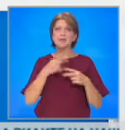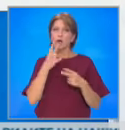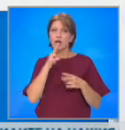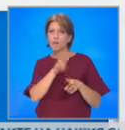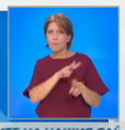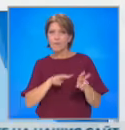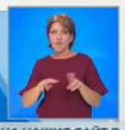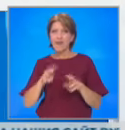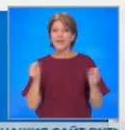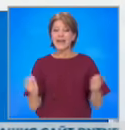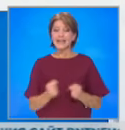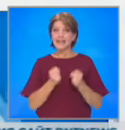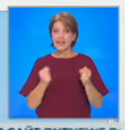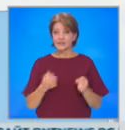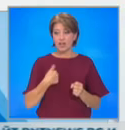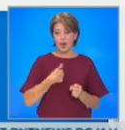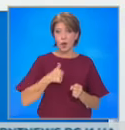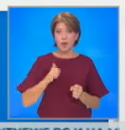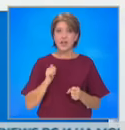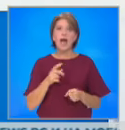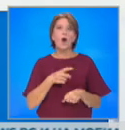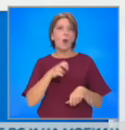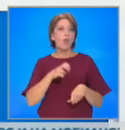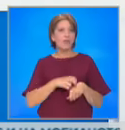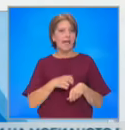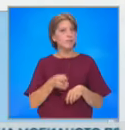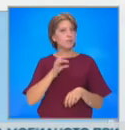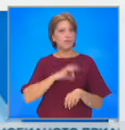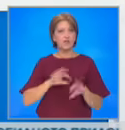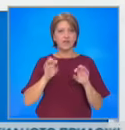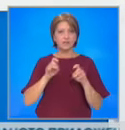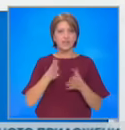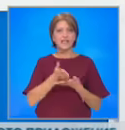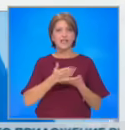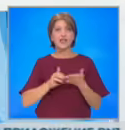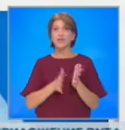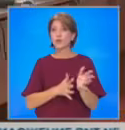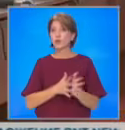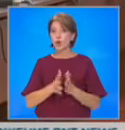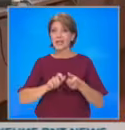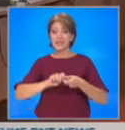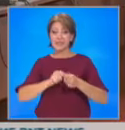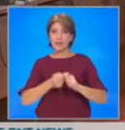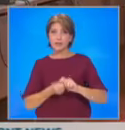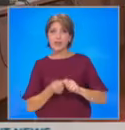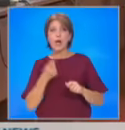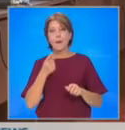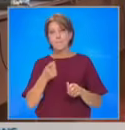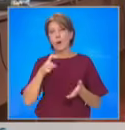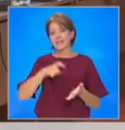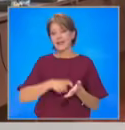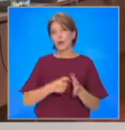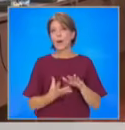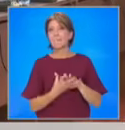на компетентните органи. От ДАНС са получили информация за част от хората, санкционирани по закона Магницки. Става въпрос основно